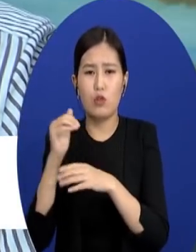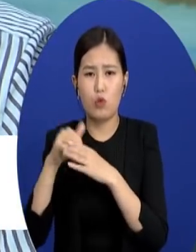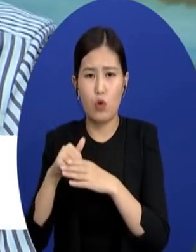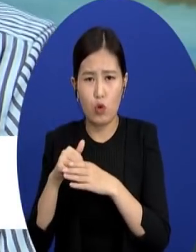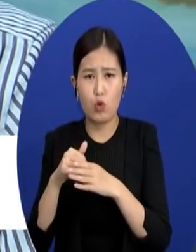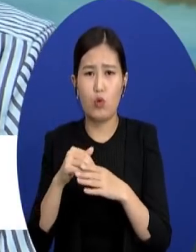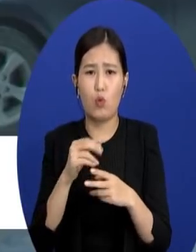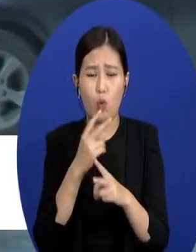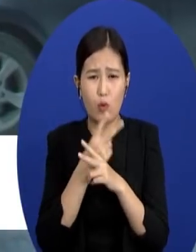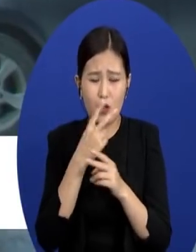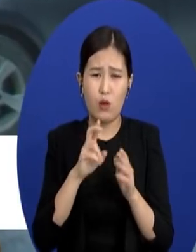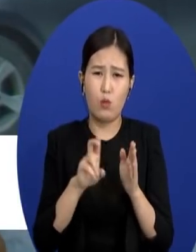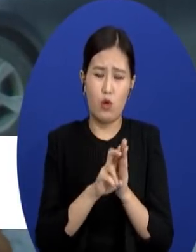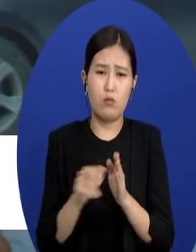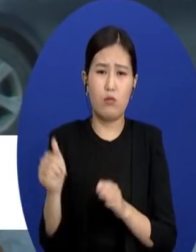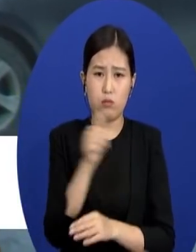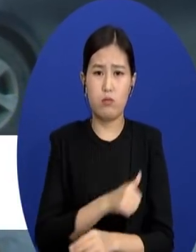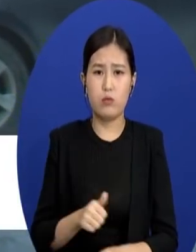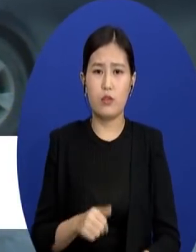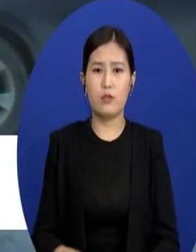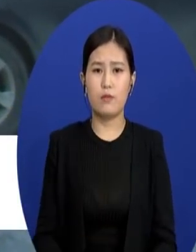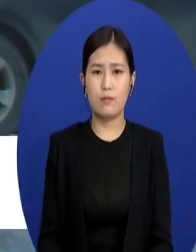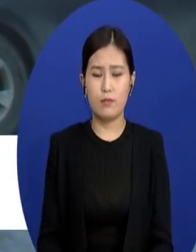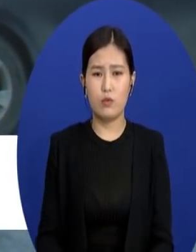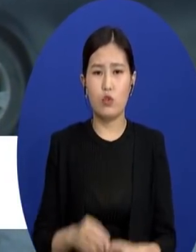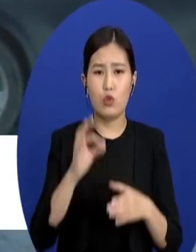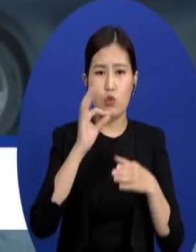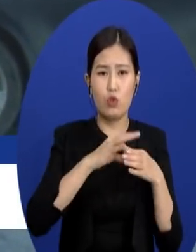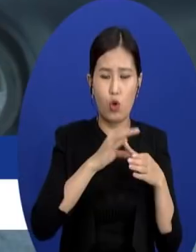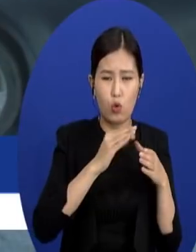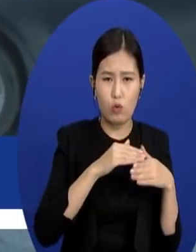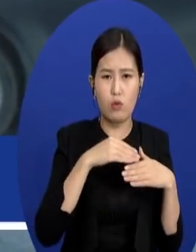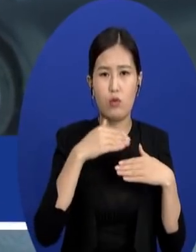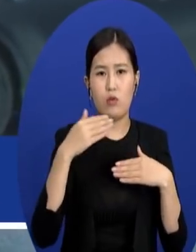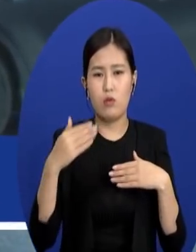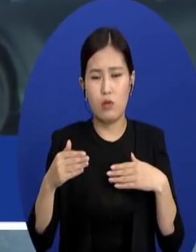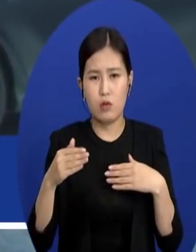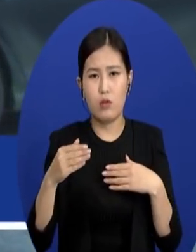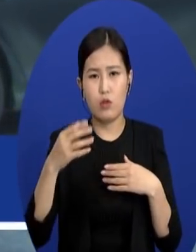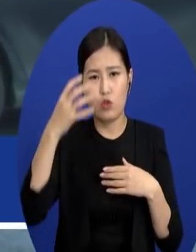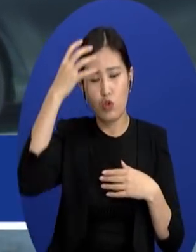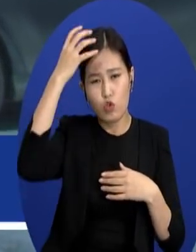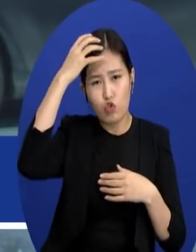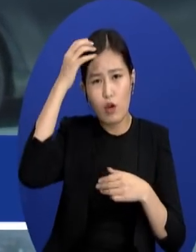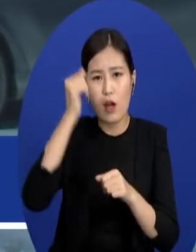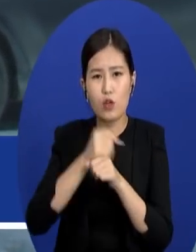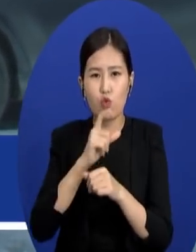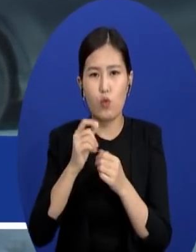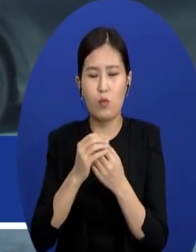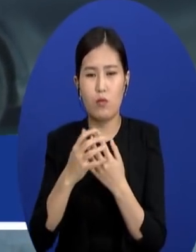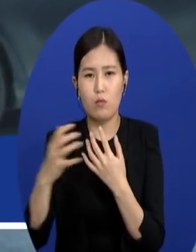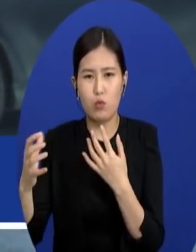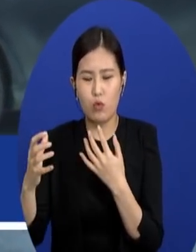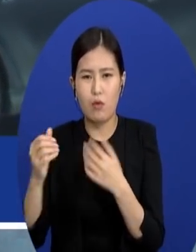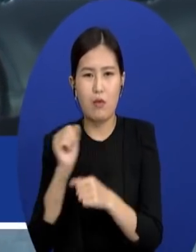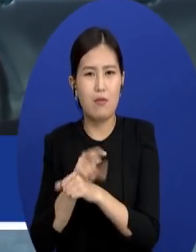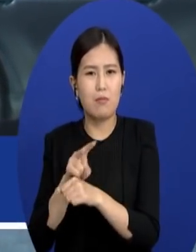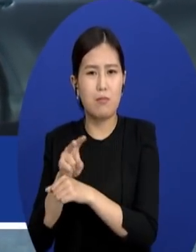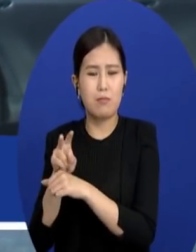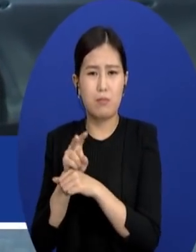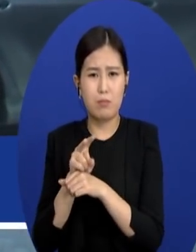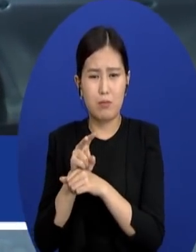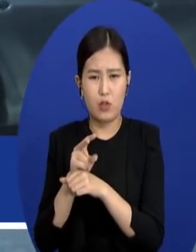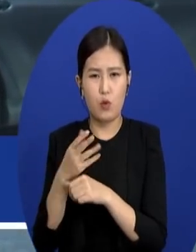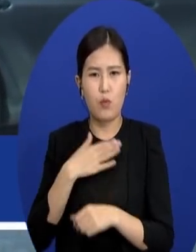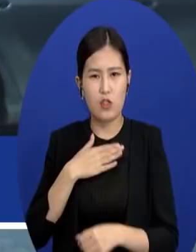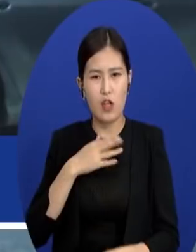бүрэн боломжтой шүү дээ. За сонгуулийн дараа төрийн албан хаагчдыг шалтгаангүйгээр халдаг өөрийн намынхаа үнийг томилдог асуудал бол байсаар